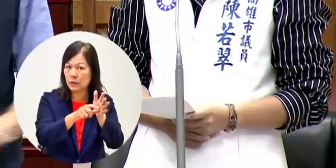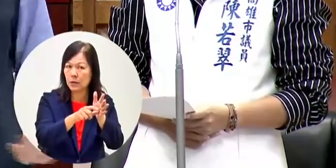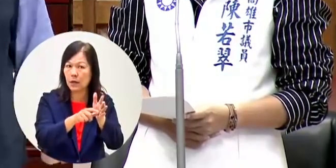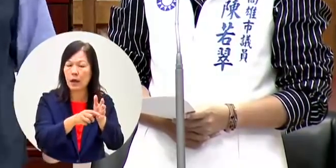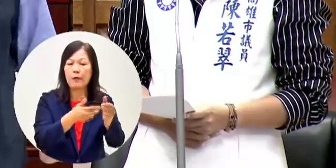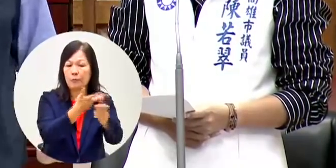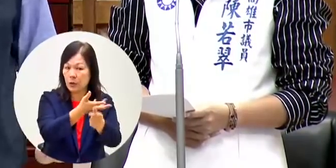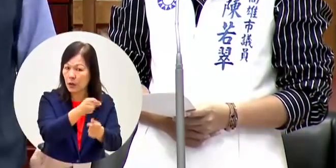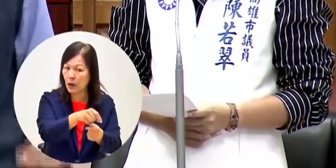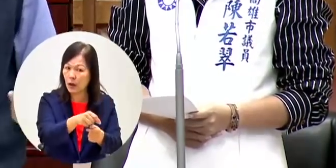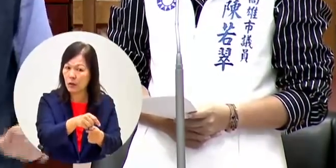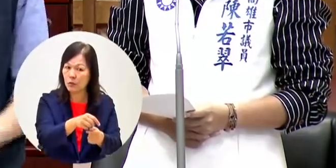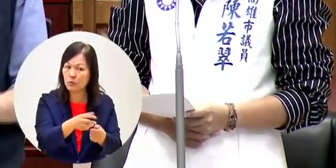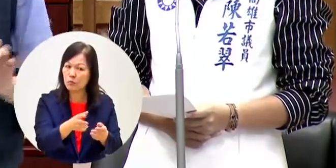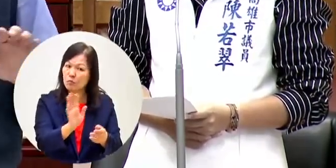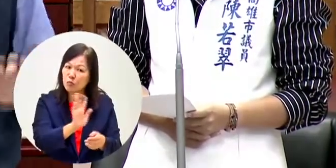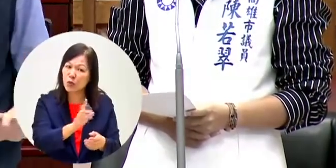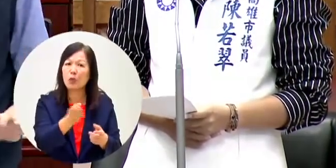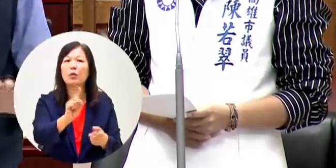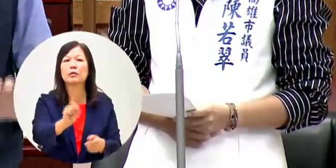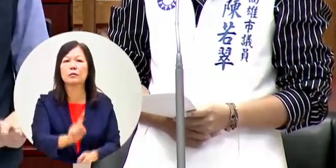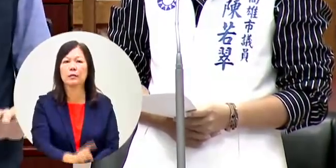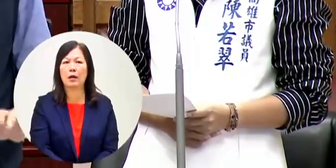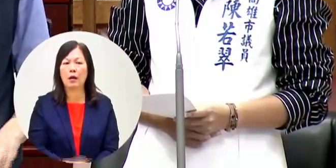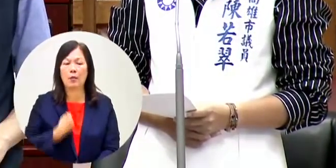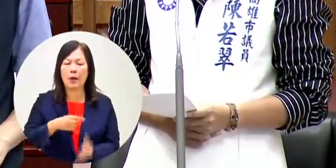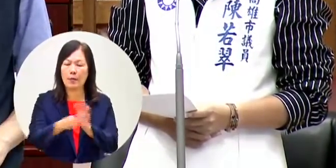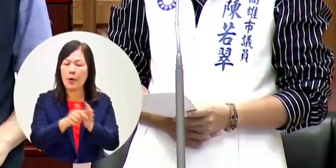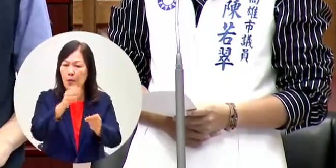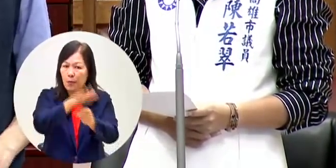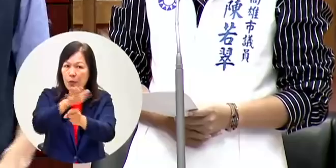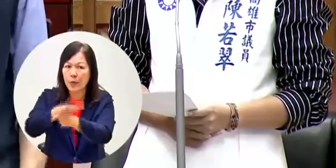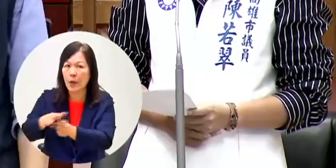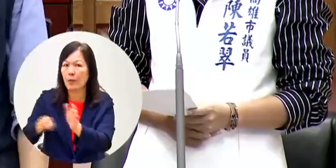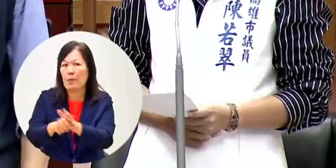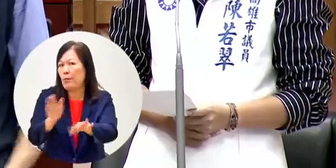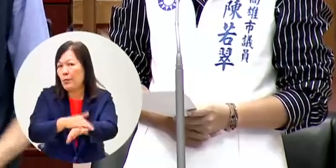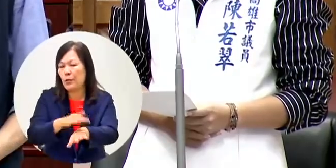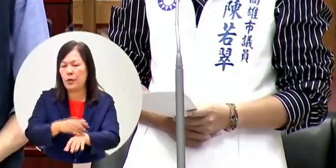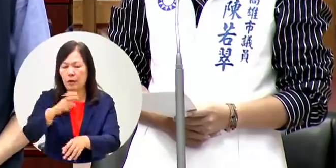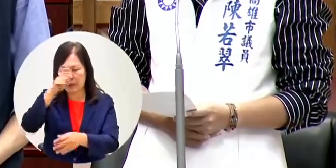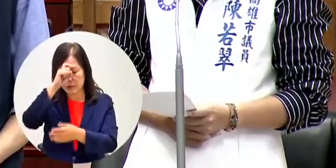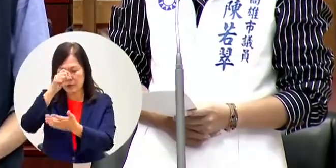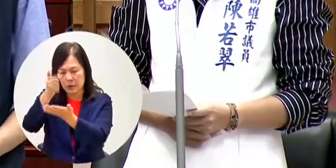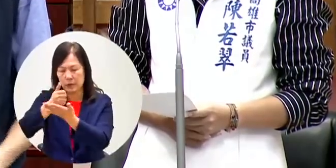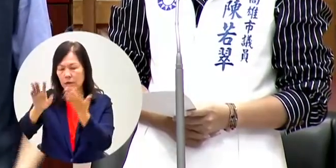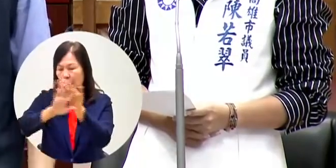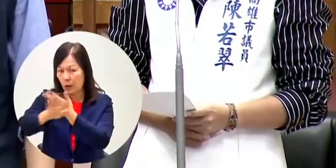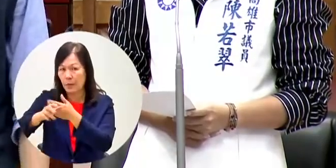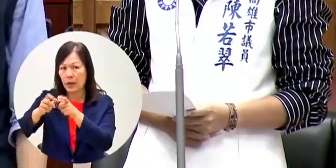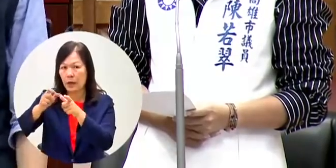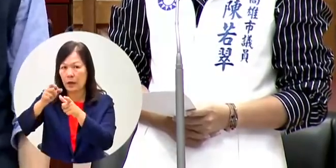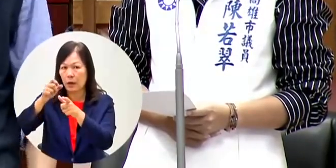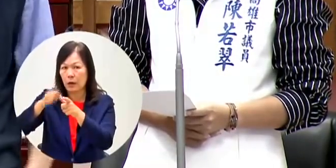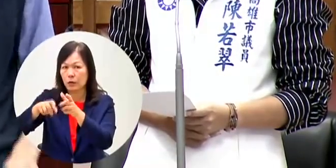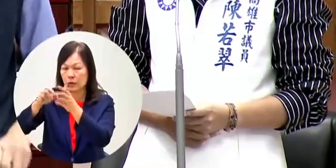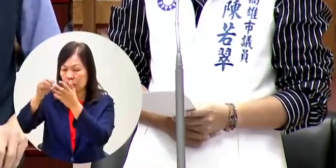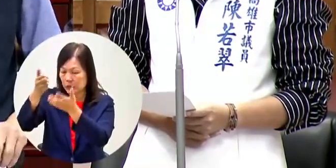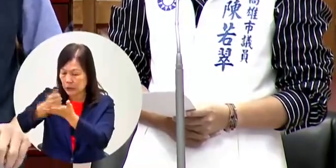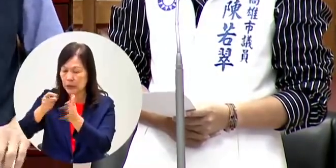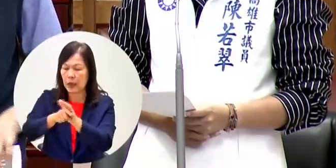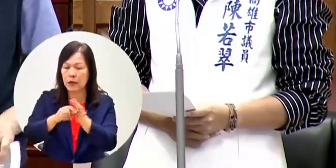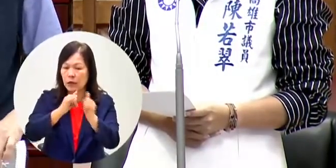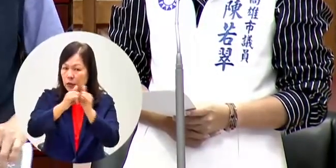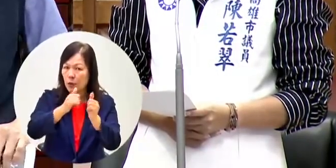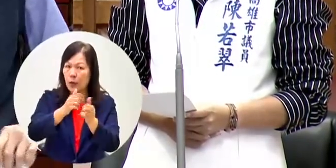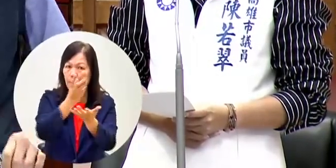我就不会补满，我是希望有外面请来的学界、企业界、社会各界，以及我们自己